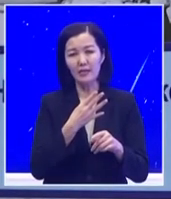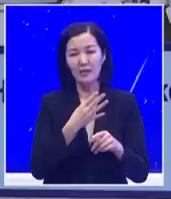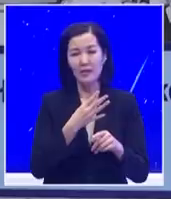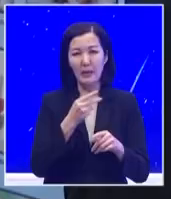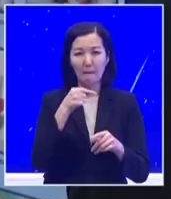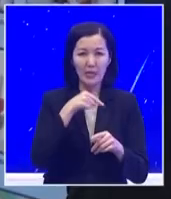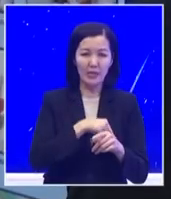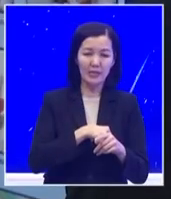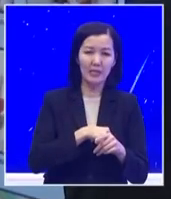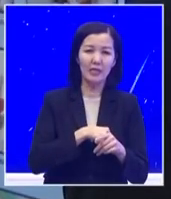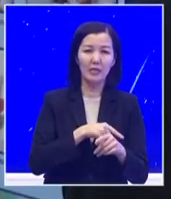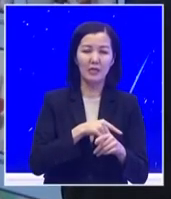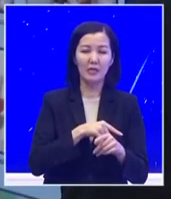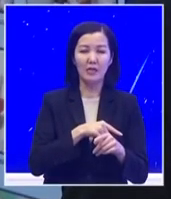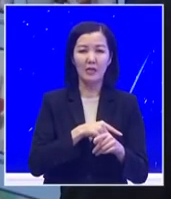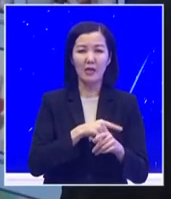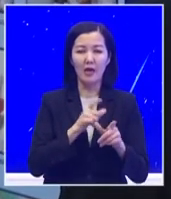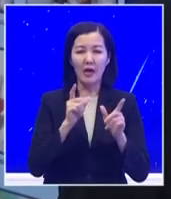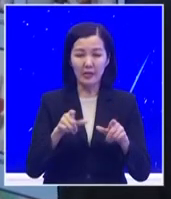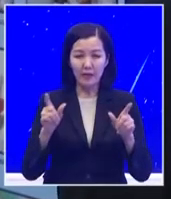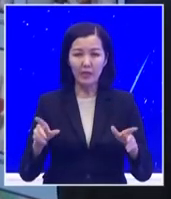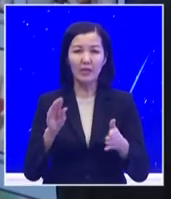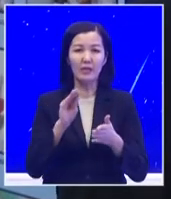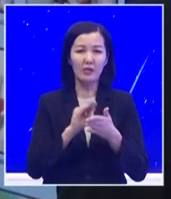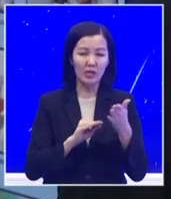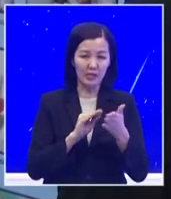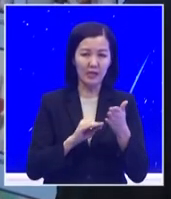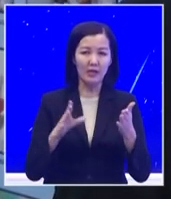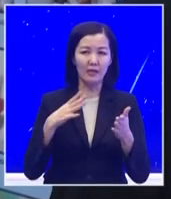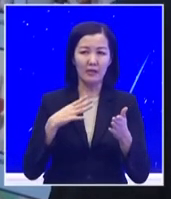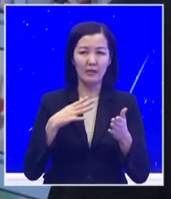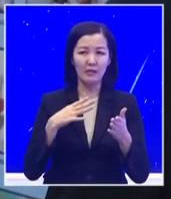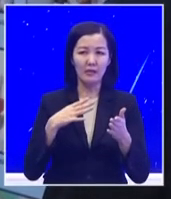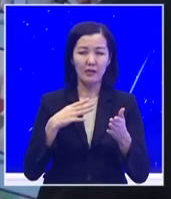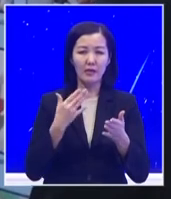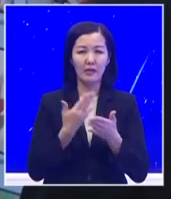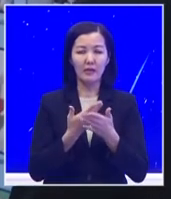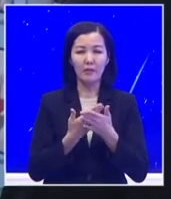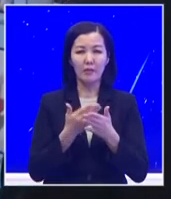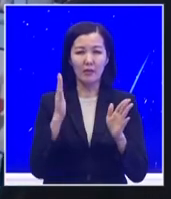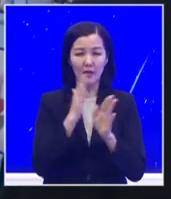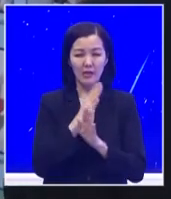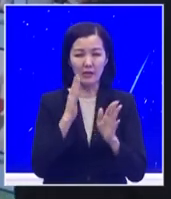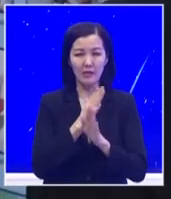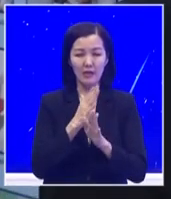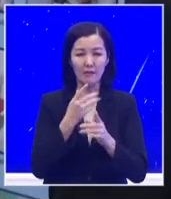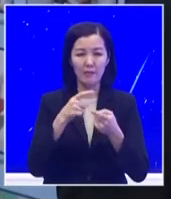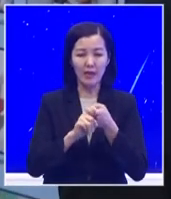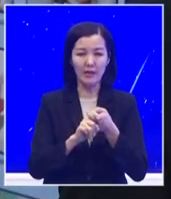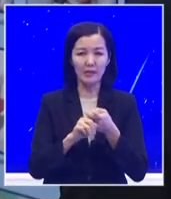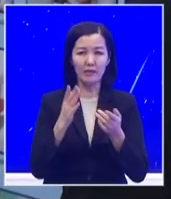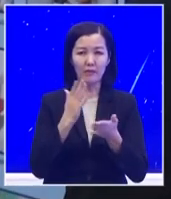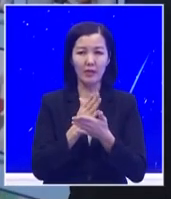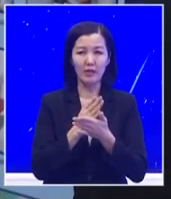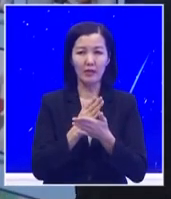енді жағымды-жағымсыз кейіпкерлер бар. Оны эпизодтар арқылы береді, мысалы, біреудің тағдырына қатыстырып береді деген